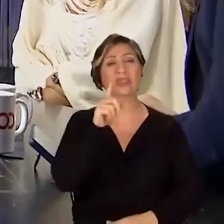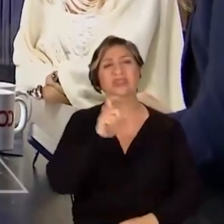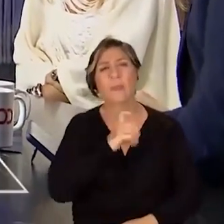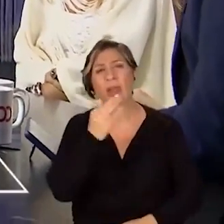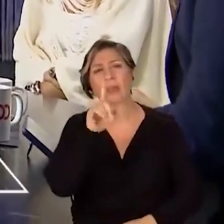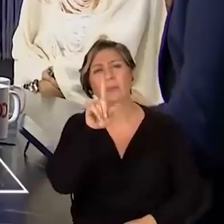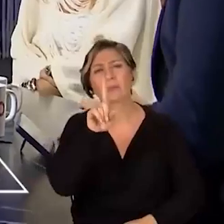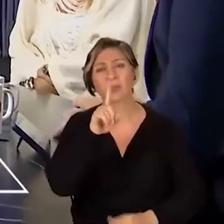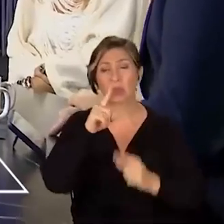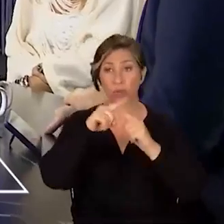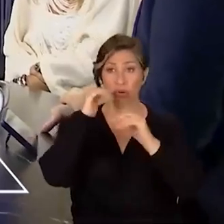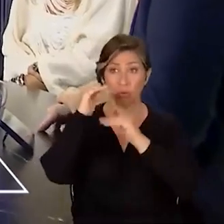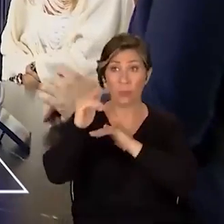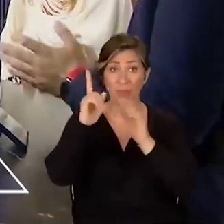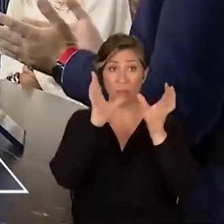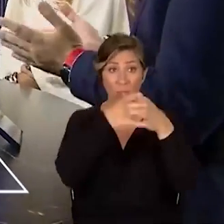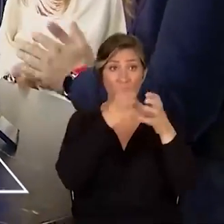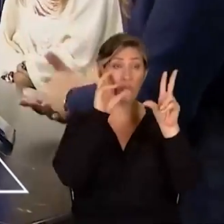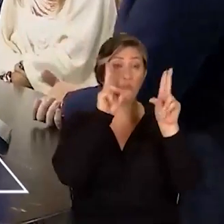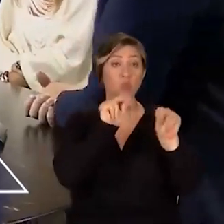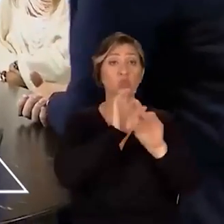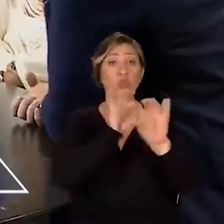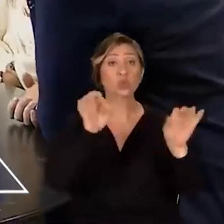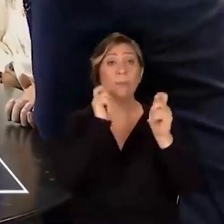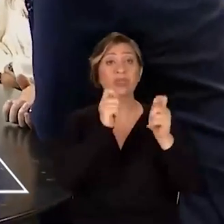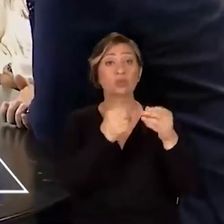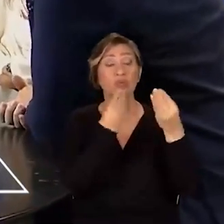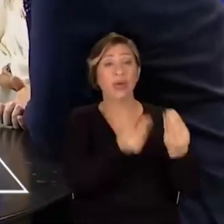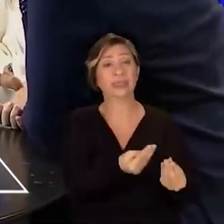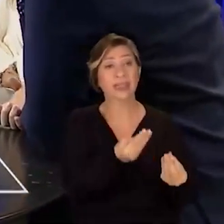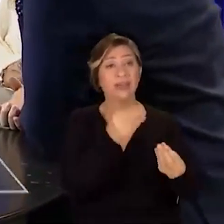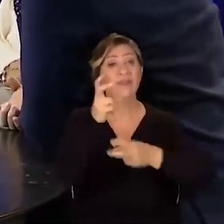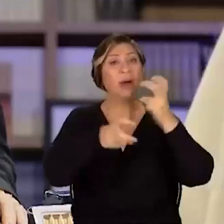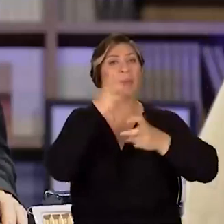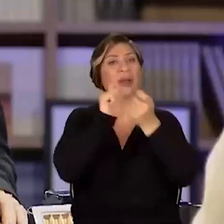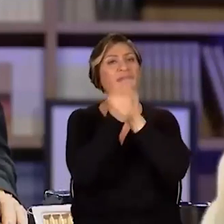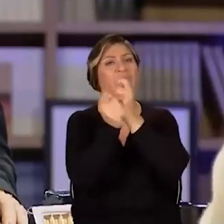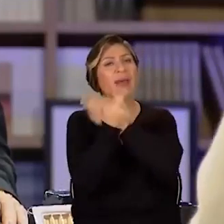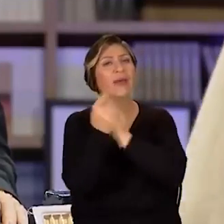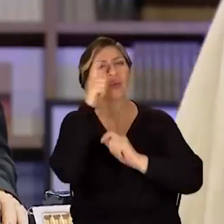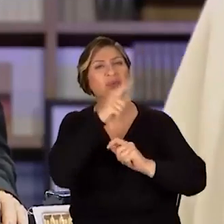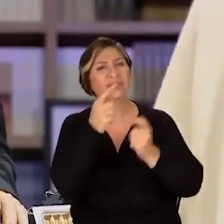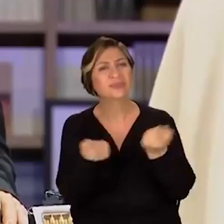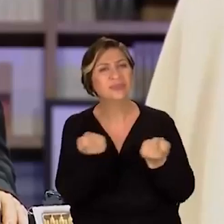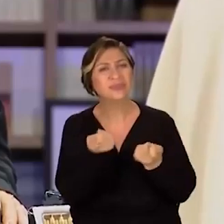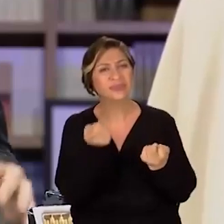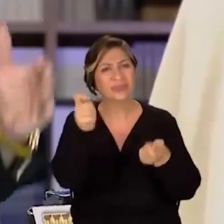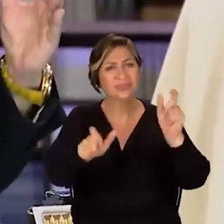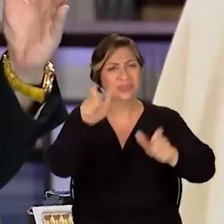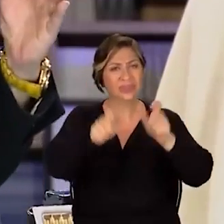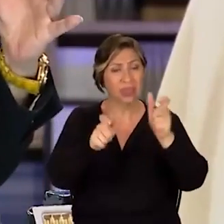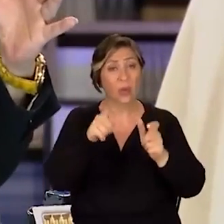Yani toplumun bir bölümünü uykusuzluğa mecbur etti. Yine evet, bence... ampulün icadı. Peki